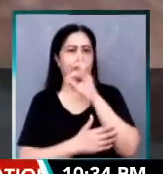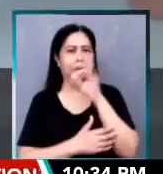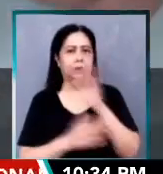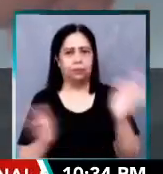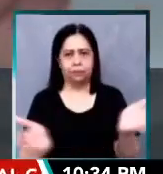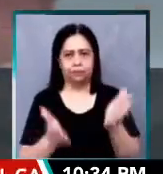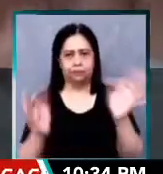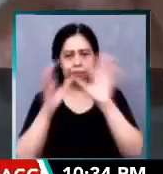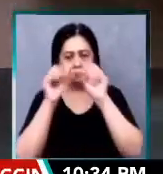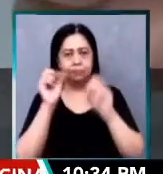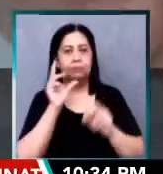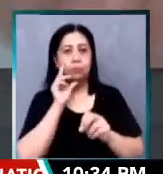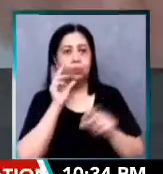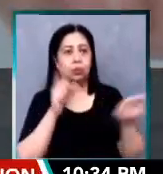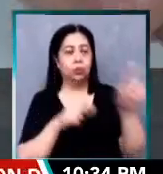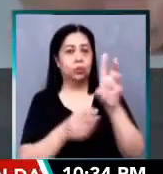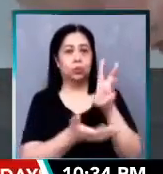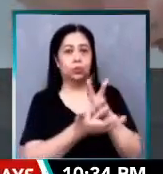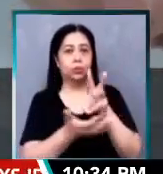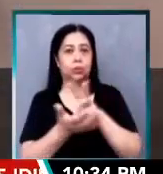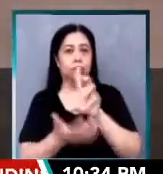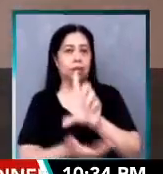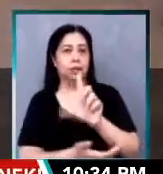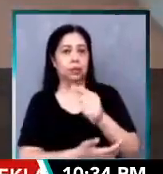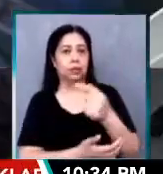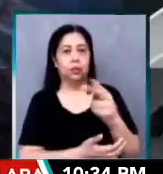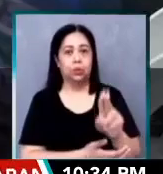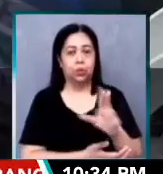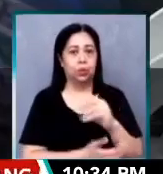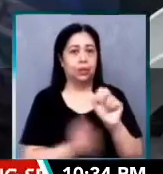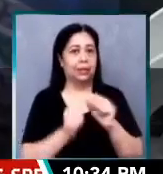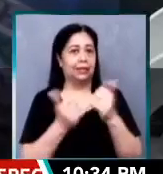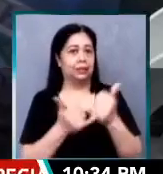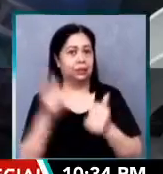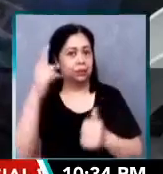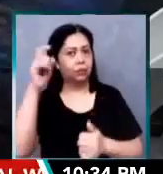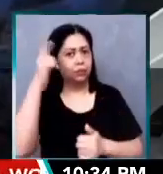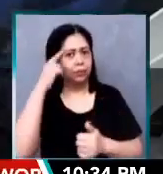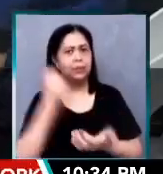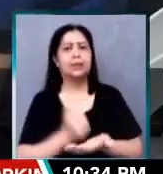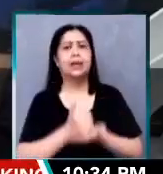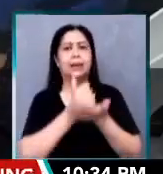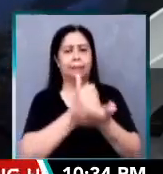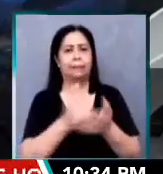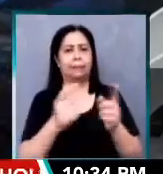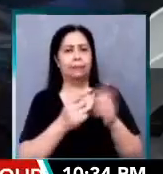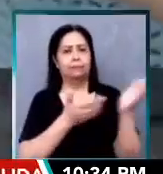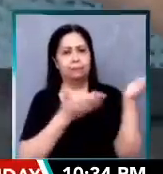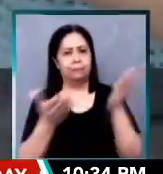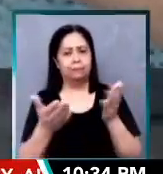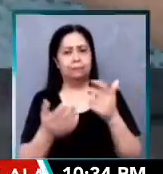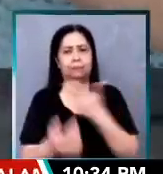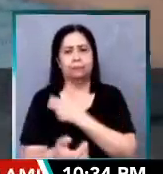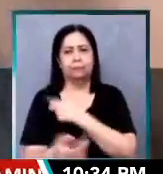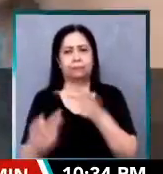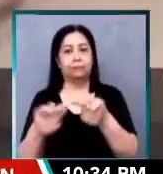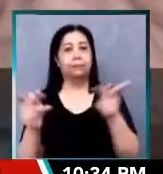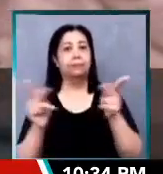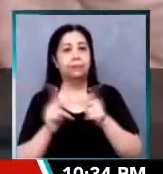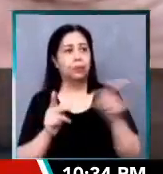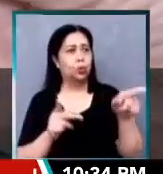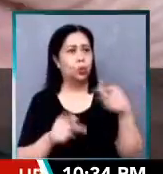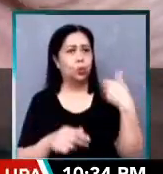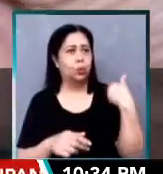mga lokal na pamahalaan at ahensya ng gobyerno na tumulong para madala sa vaccination site ang mga hindi pa